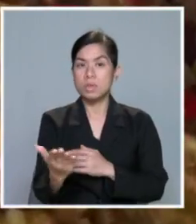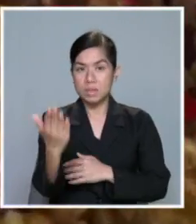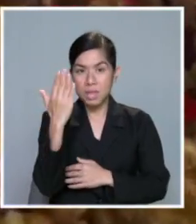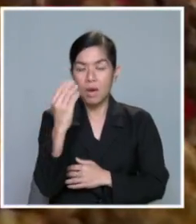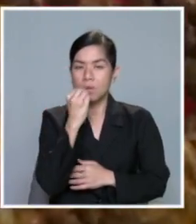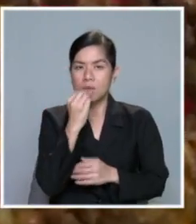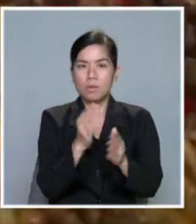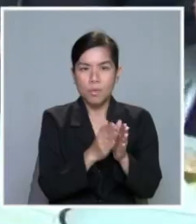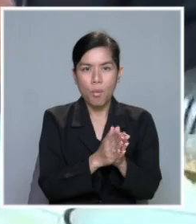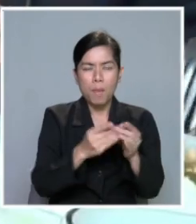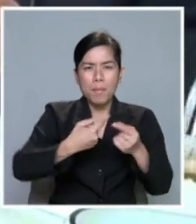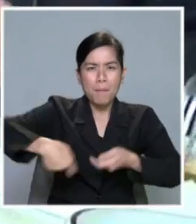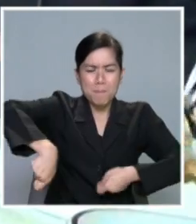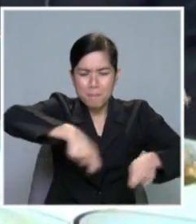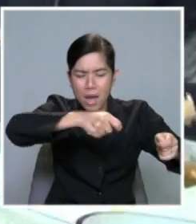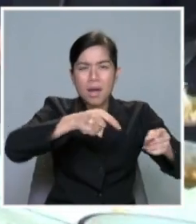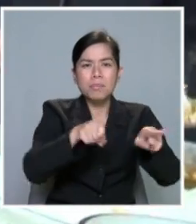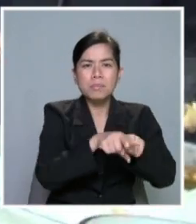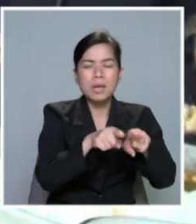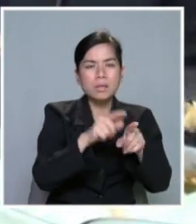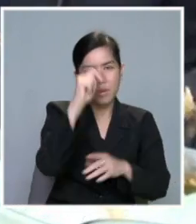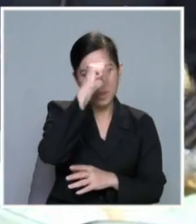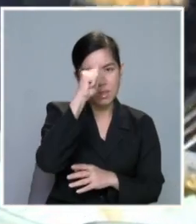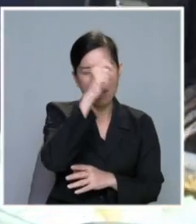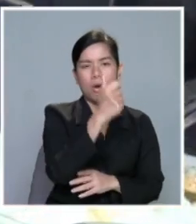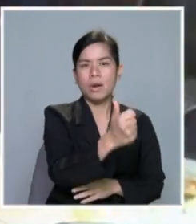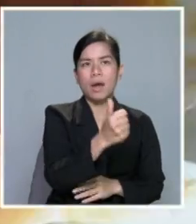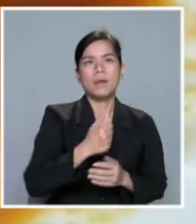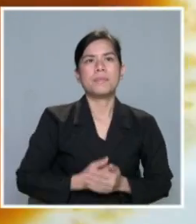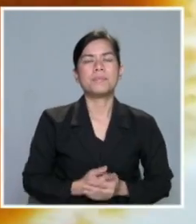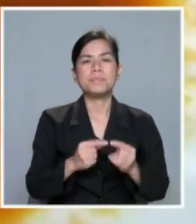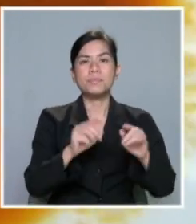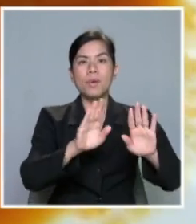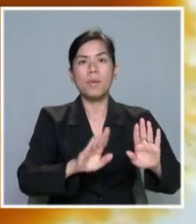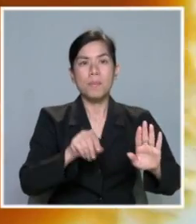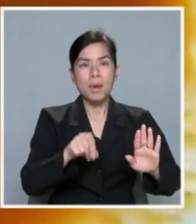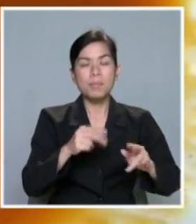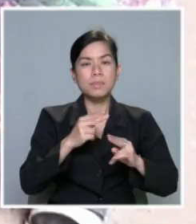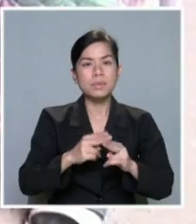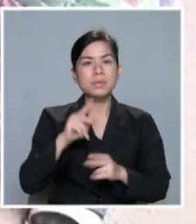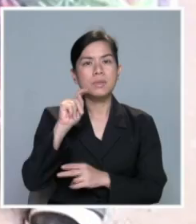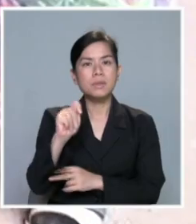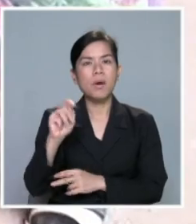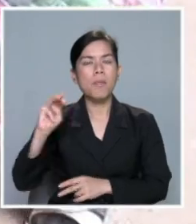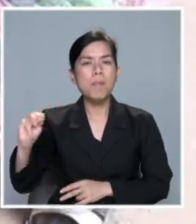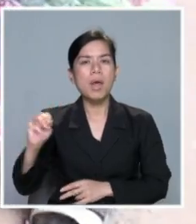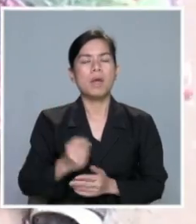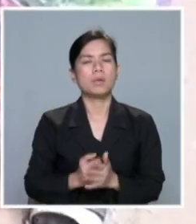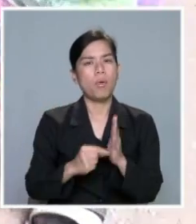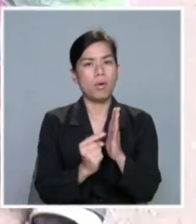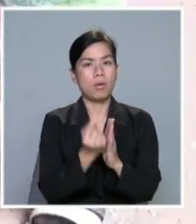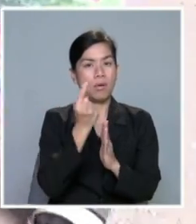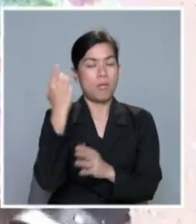รองว่าติดใจไม่แพ้กันสำหรับแกงตอแมะมีที่มาจากอาหารพื้นเมืองของชาวมุสลิมในรัฐเปอร์ลิส